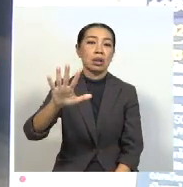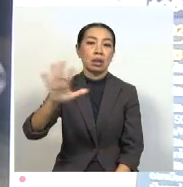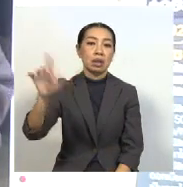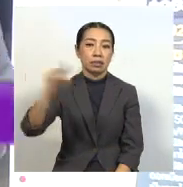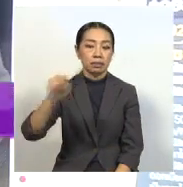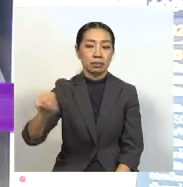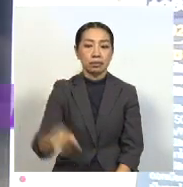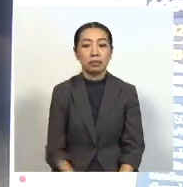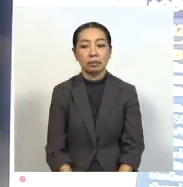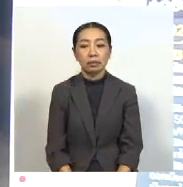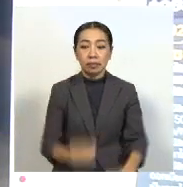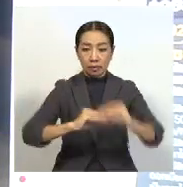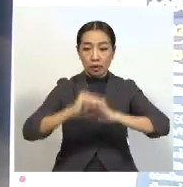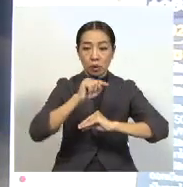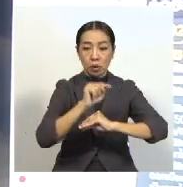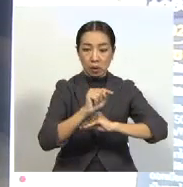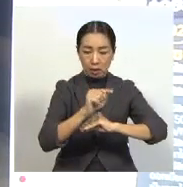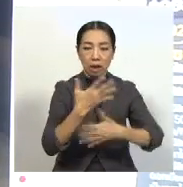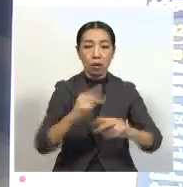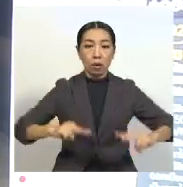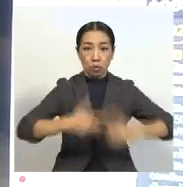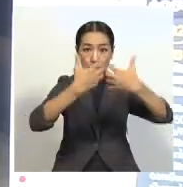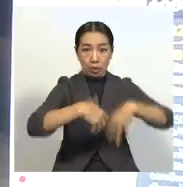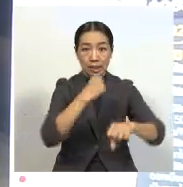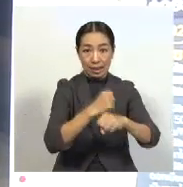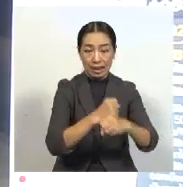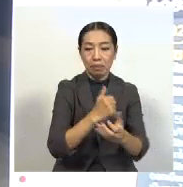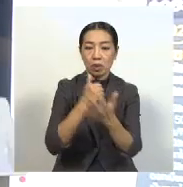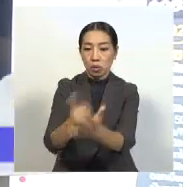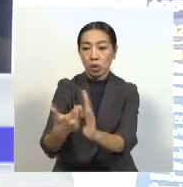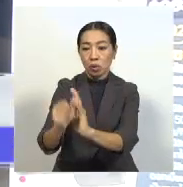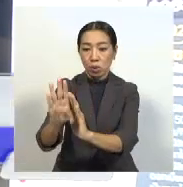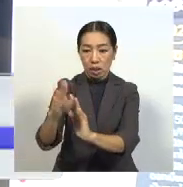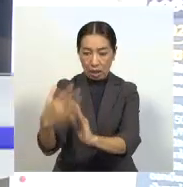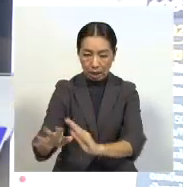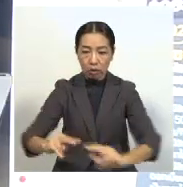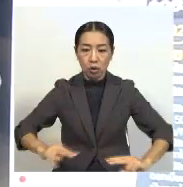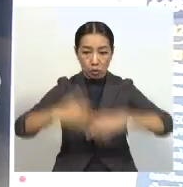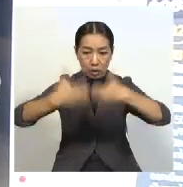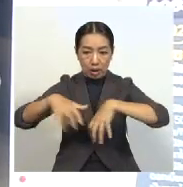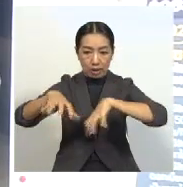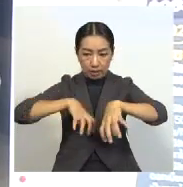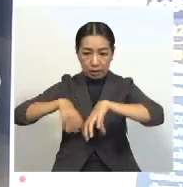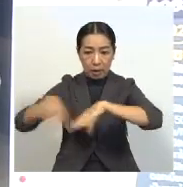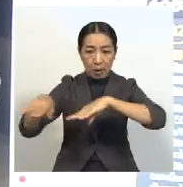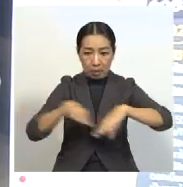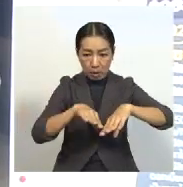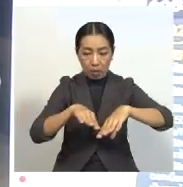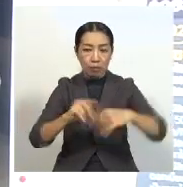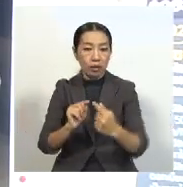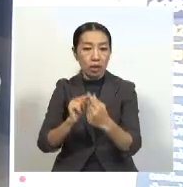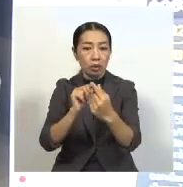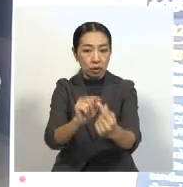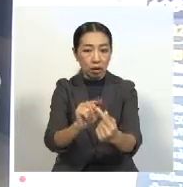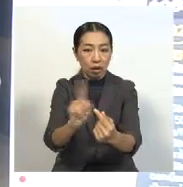นอกจากโครงการคลินิกอุตสาหกรรมเคลื่อนที่ที่จังหวัดอุบลราชธานีแล้วนะครับกระทรวงอุตสาหกรรมก็มีการเตรียมโครงการคลินิกอุตสาหกรรมเคลื่อน